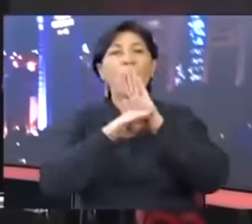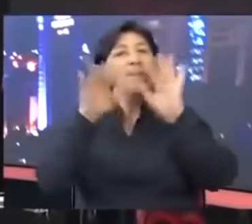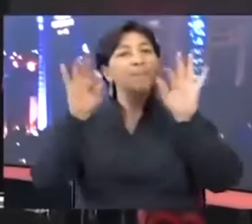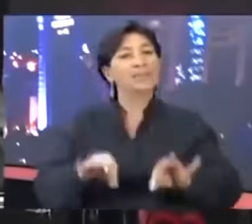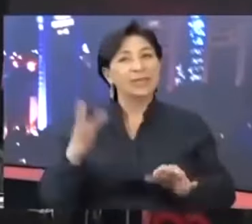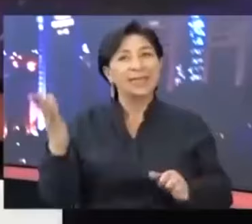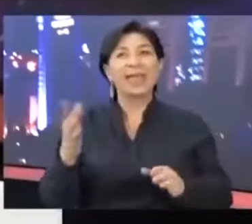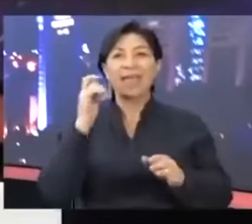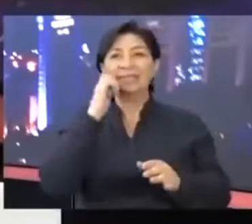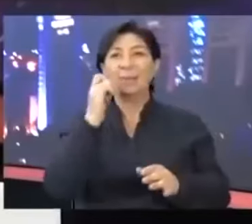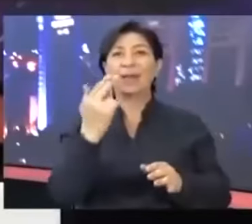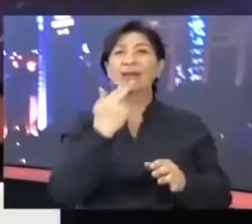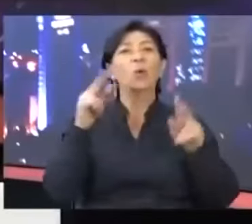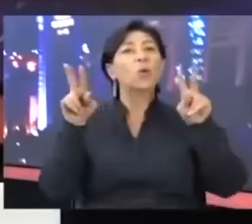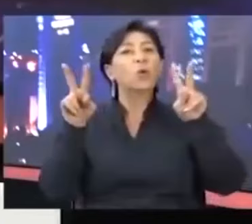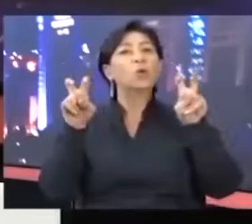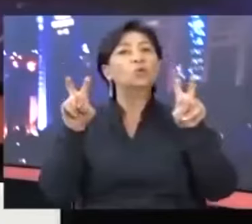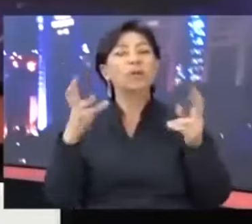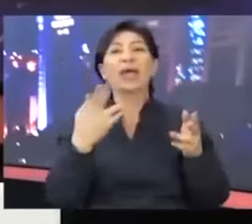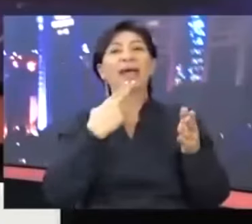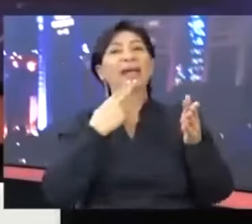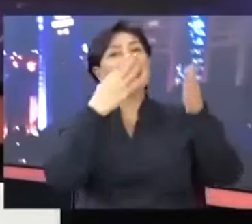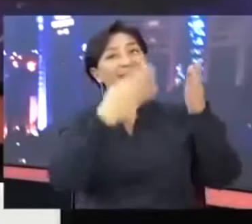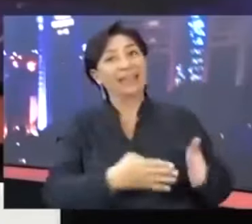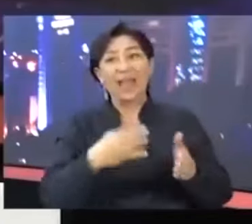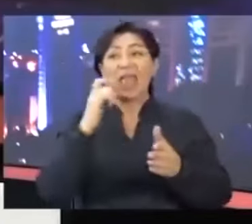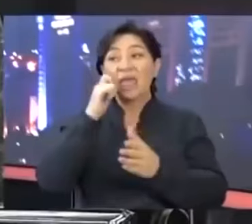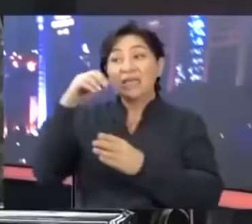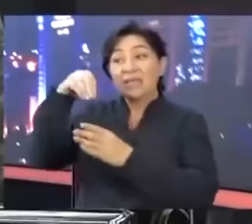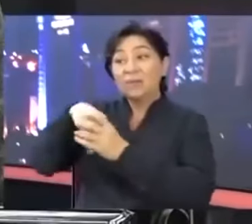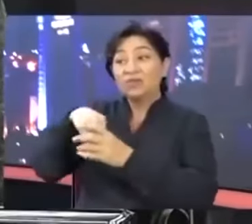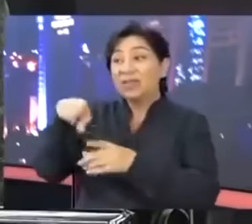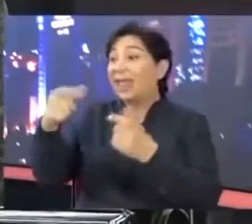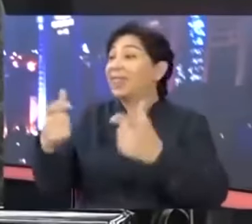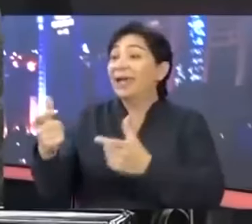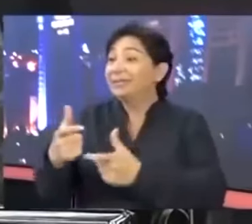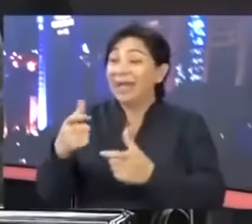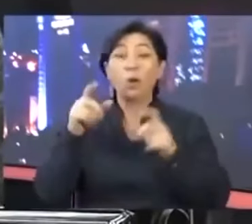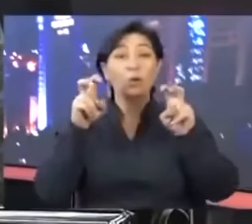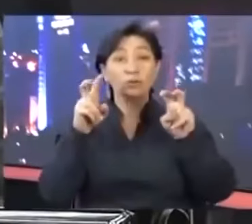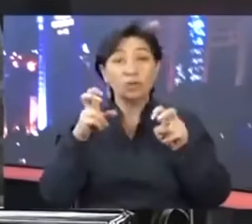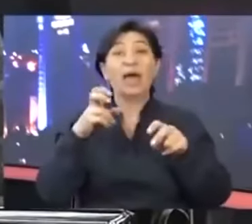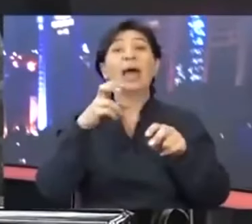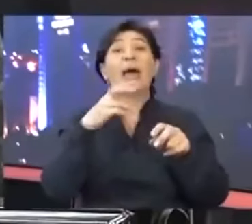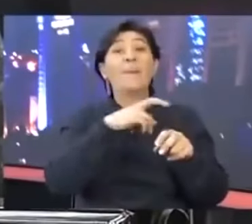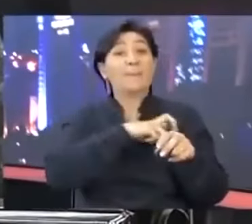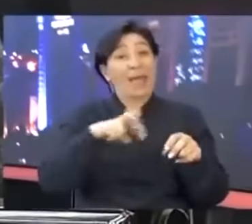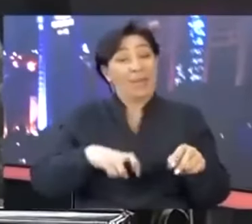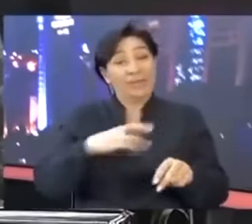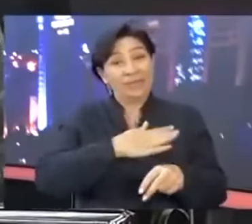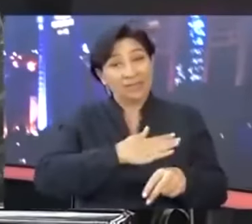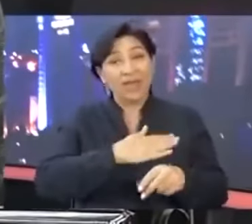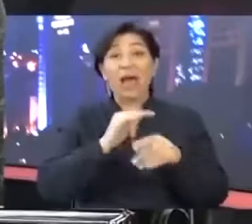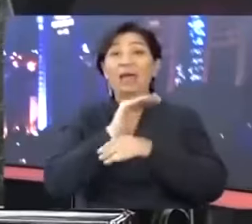da İslam ve kadın konusunda kadının İslam'daki yeri Eee konusunda ve Hazreti Peygamberin